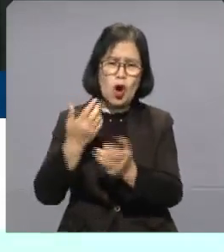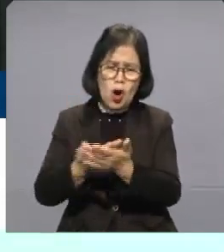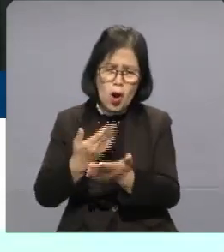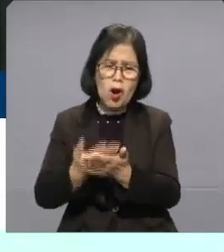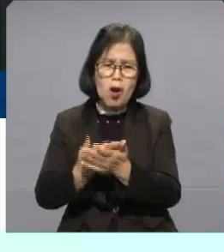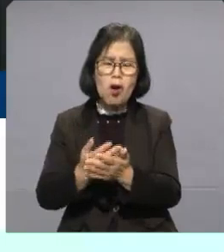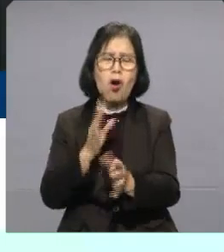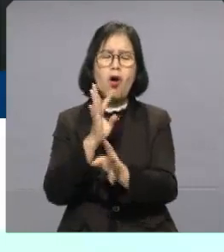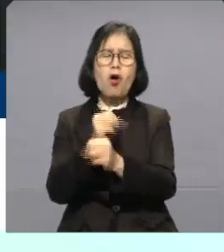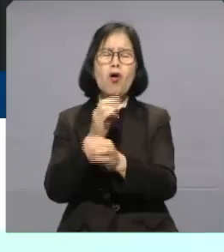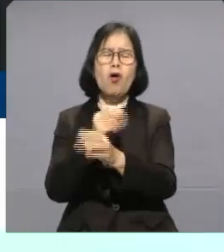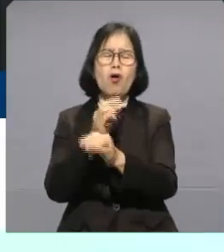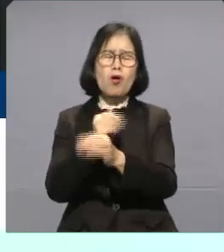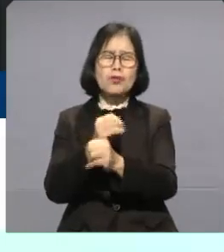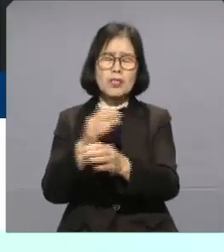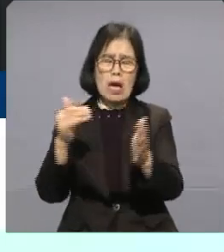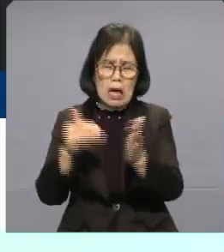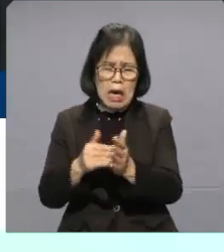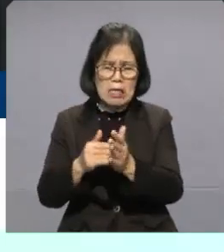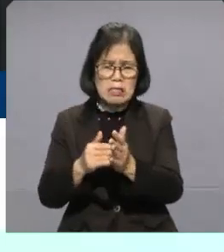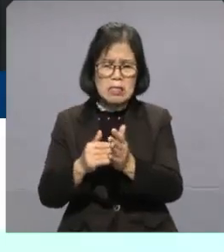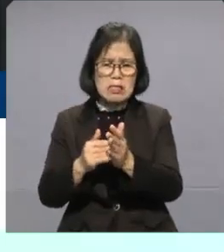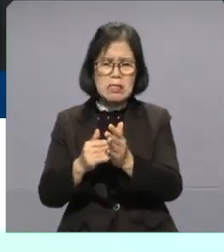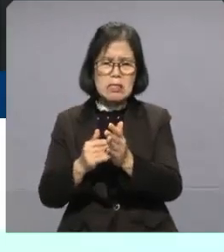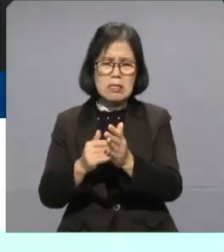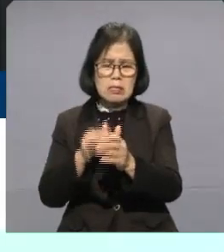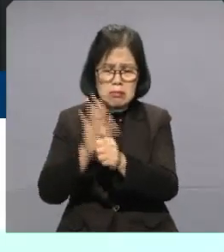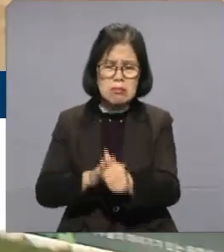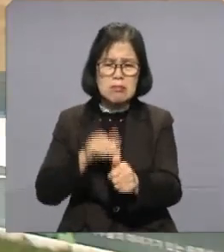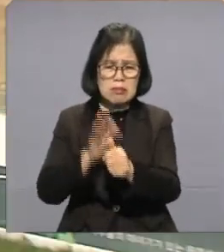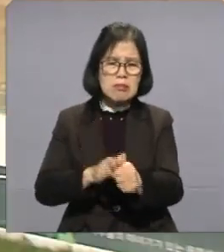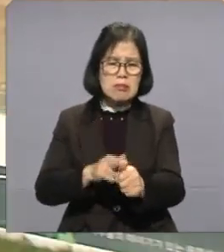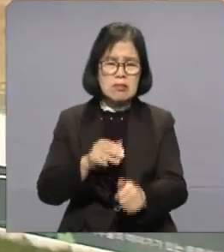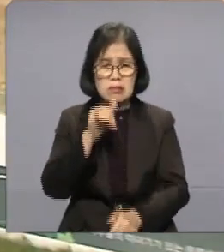달라. 이거 언제까지 응석받이하고 계실 거예요?